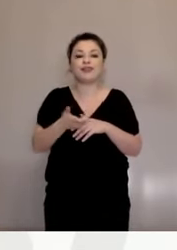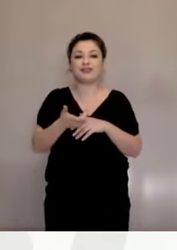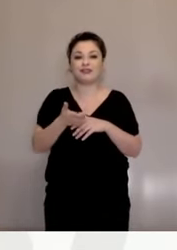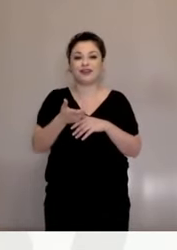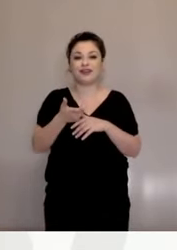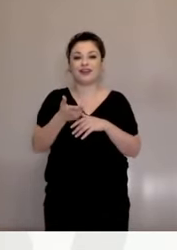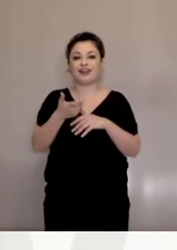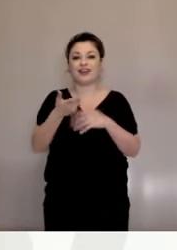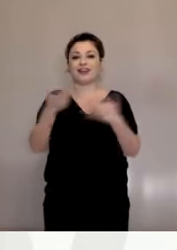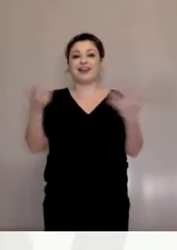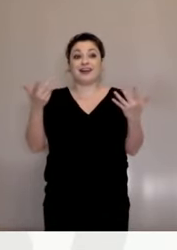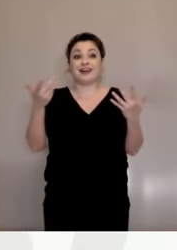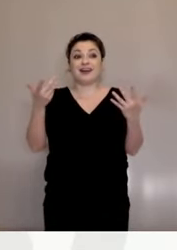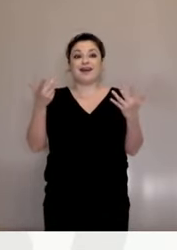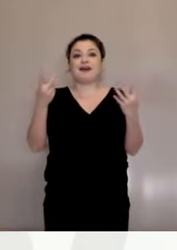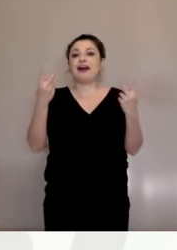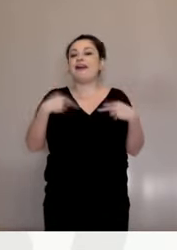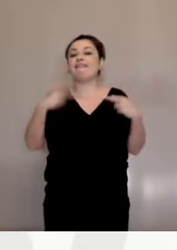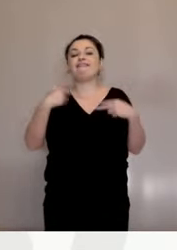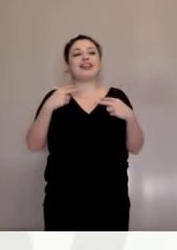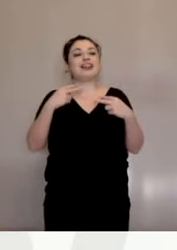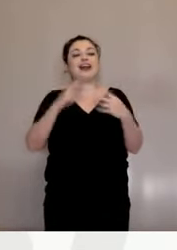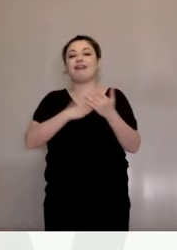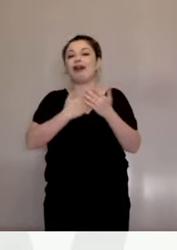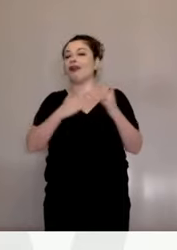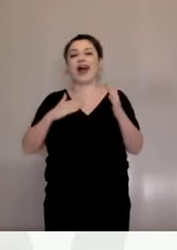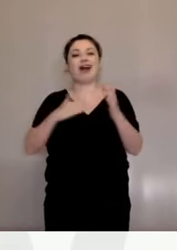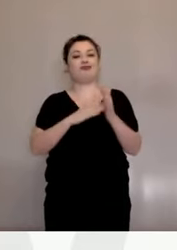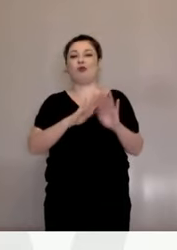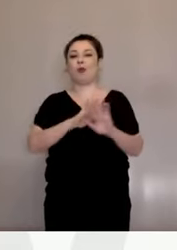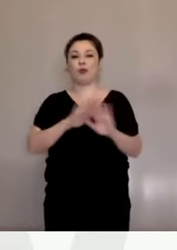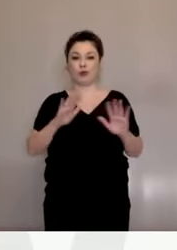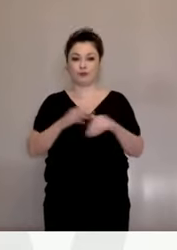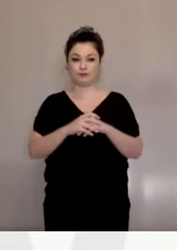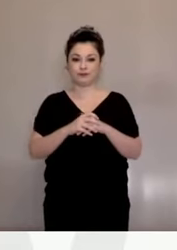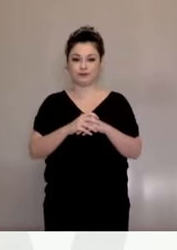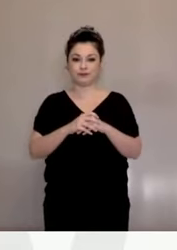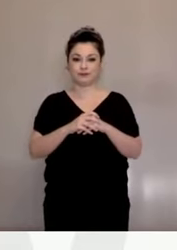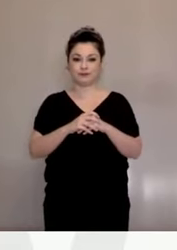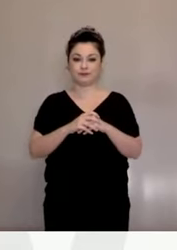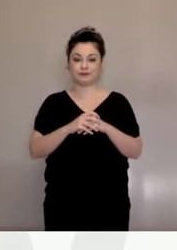vita assoluta della vita umana? Forse non sappiamo